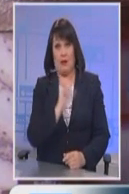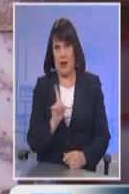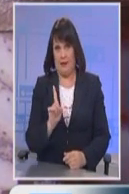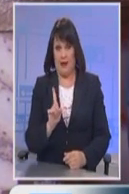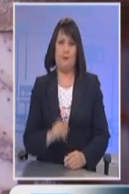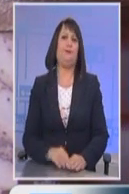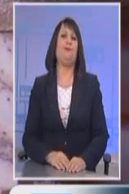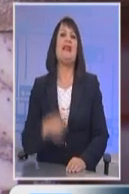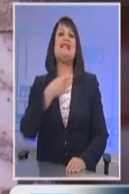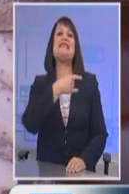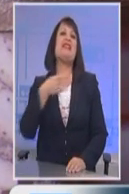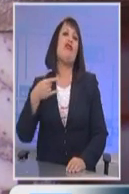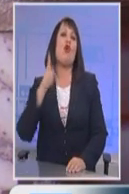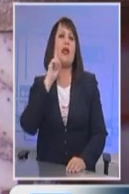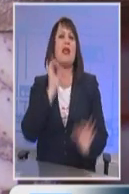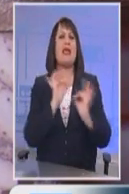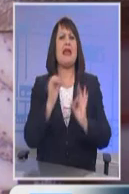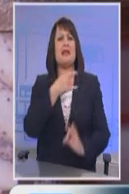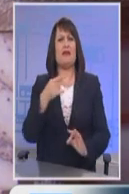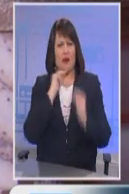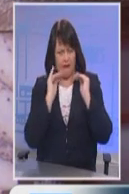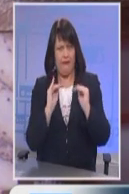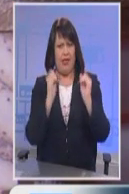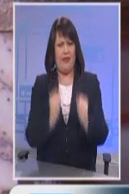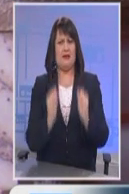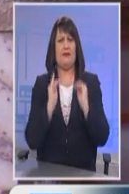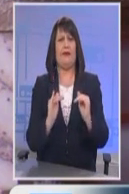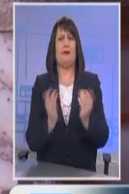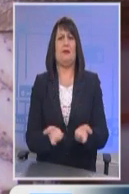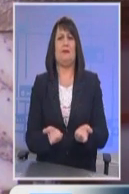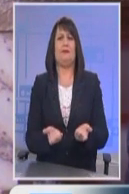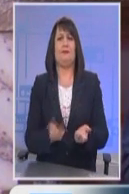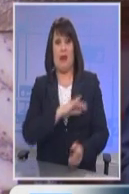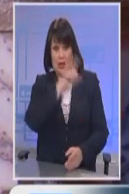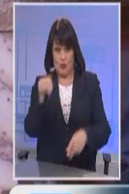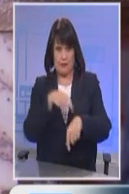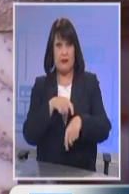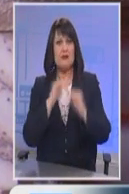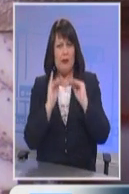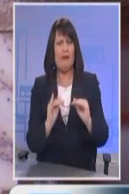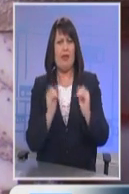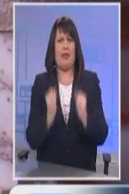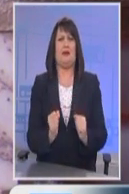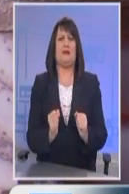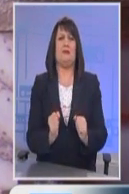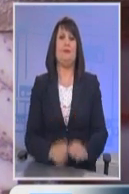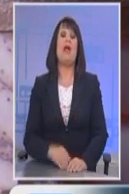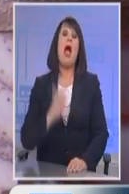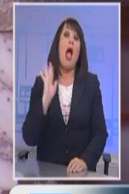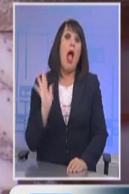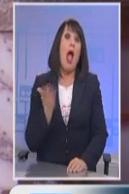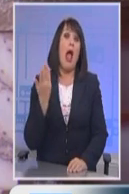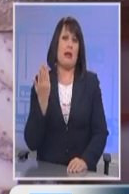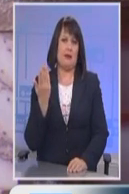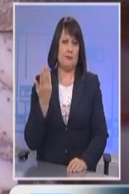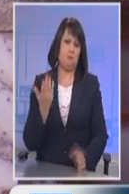σημειώνω ότι η κυρία Ζευγόλη παραμένει στην ίδια θέση μέχρι και σήμερα. Μέχρι και σήμερα που μιλάμε. Αν συνεπώς